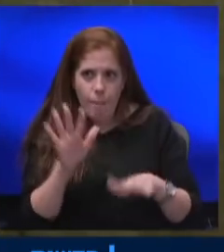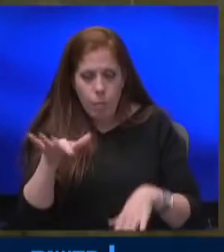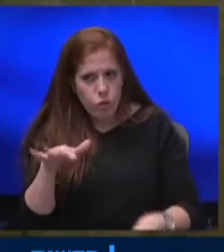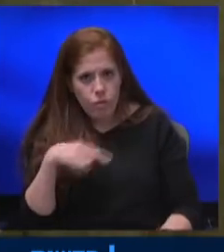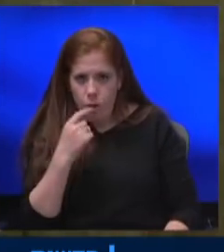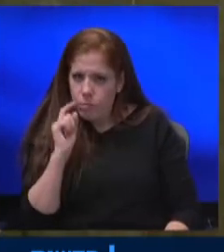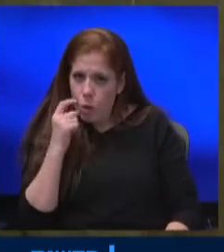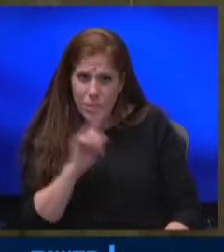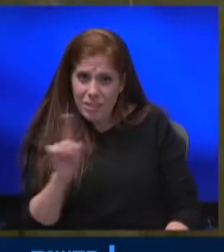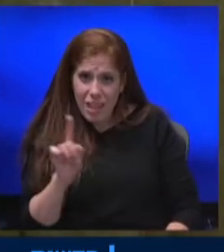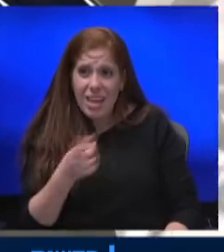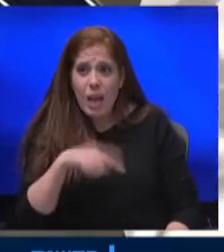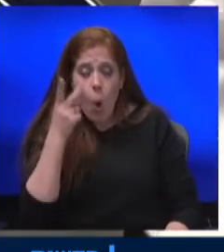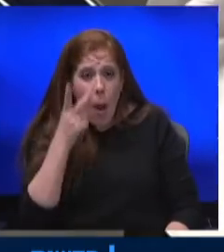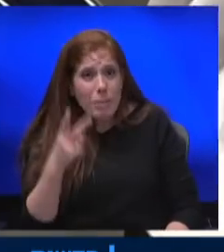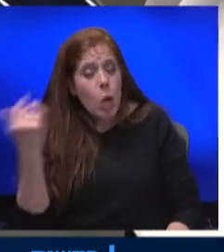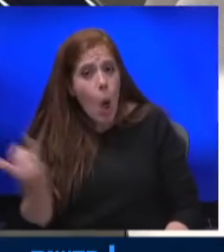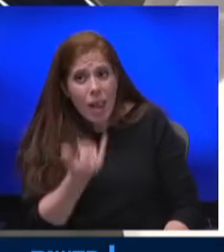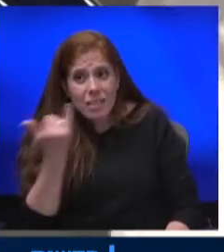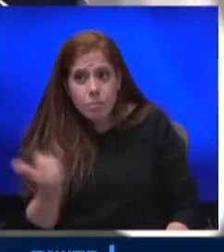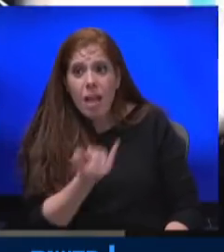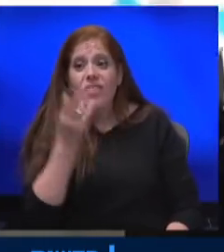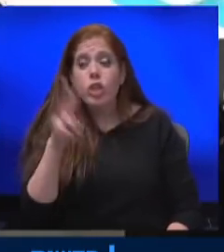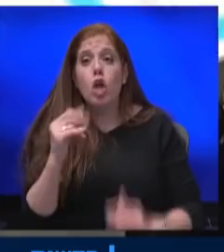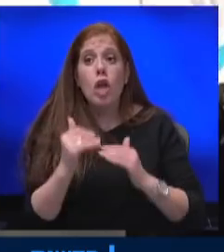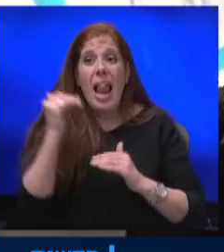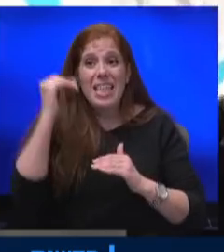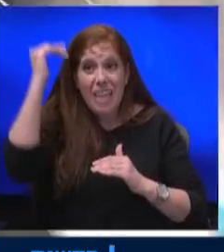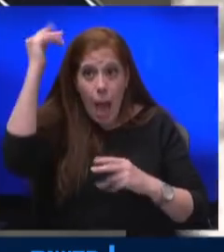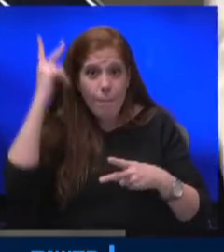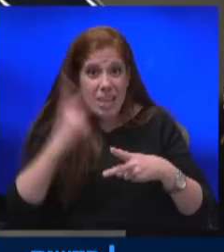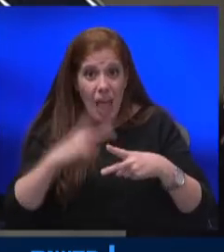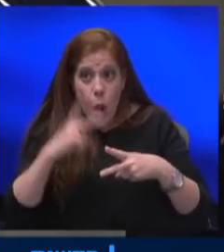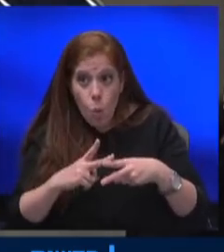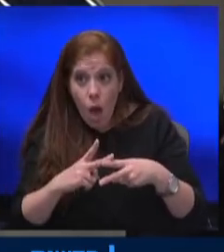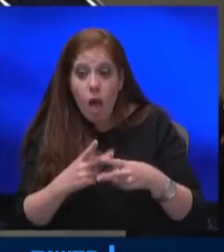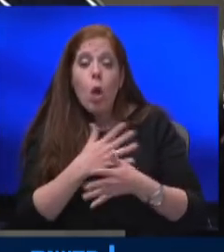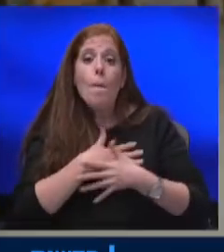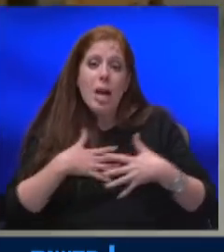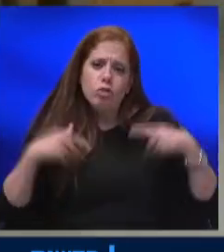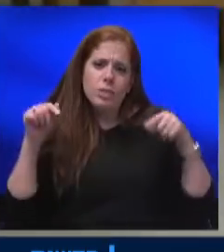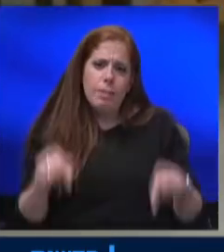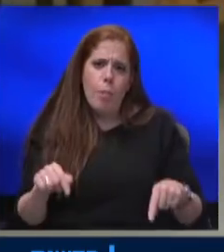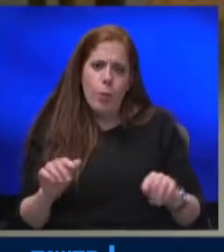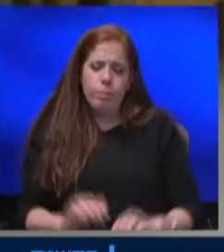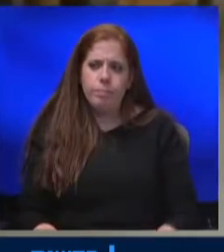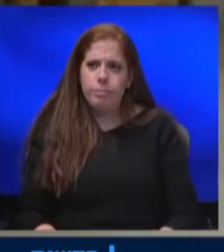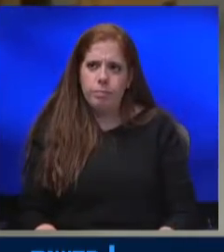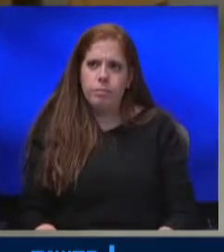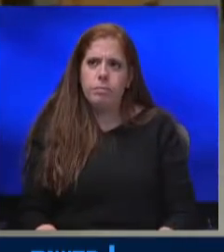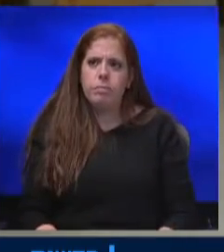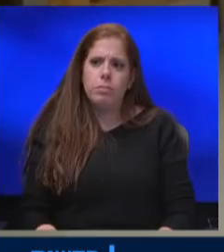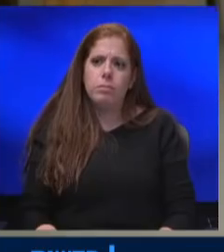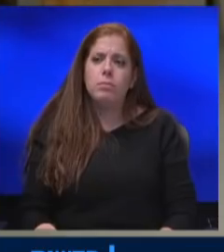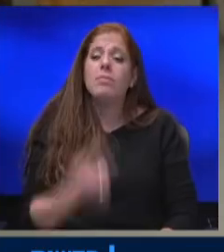צחוק, אנחנו רואים את זה כל הזמן. וכשיש עלייה בתחלואה, אנחנו מרגישים את זה פה.